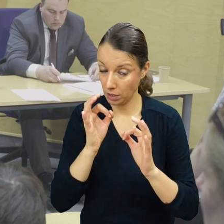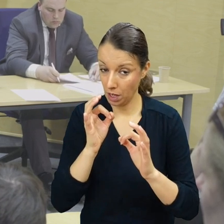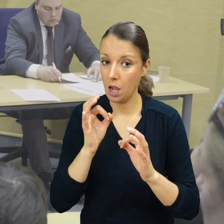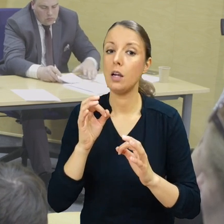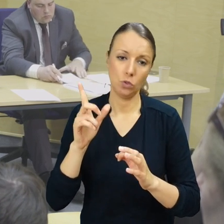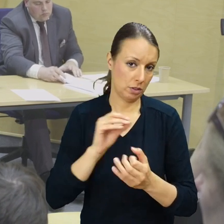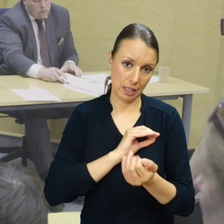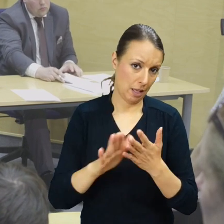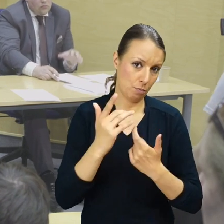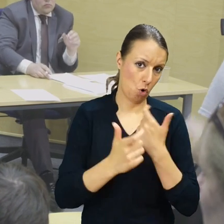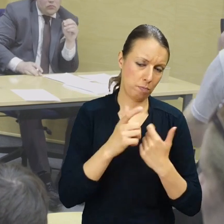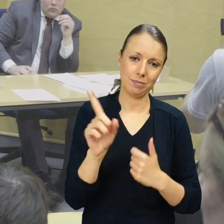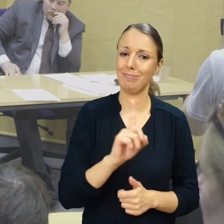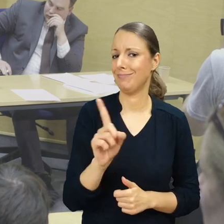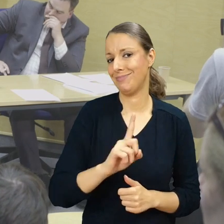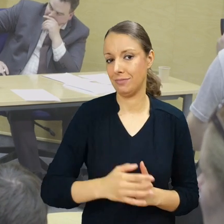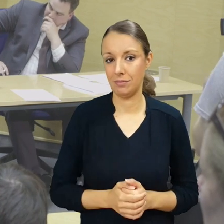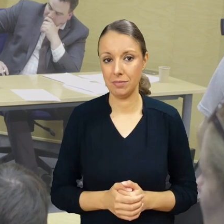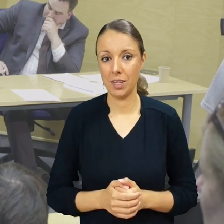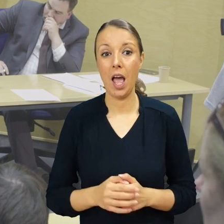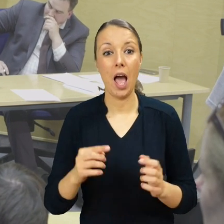się wziął z wadliwie